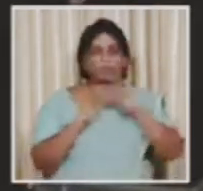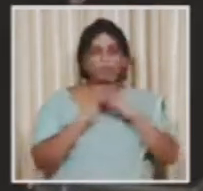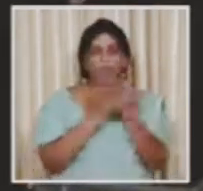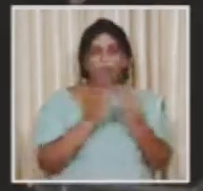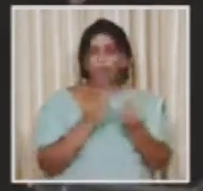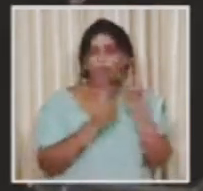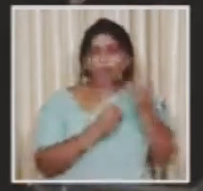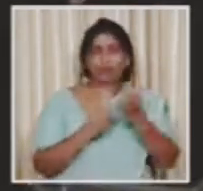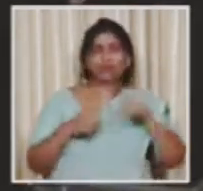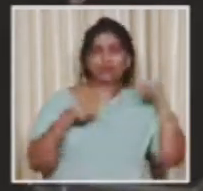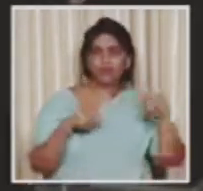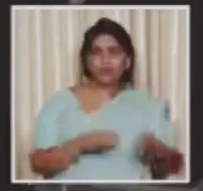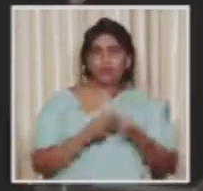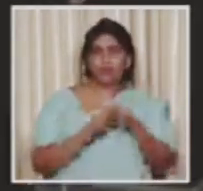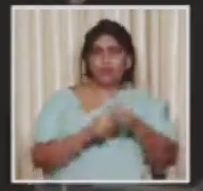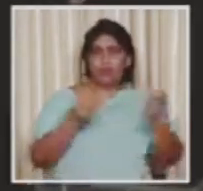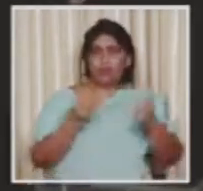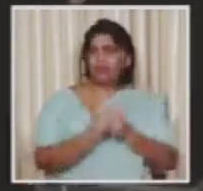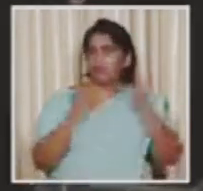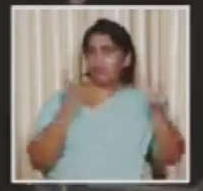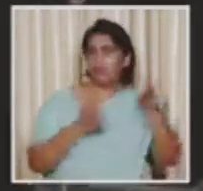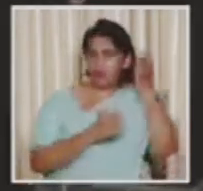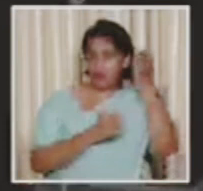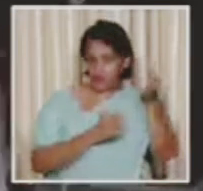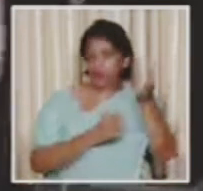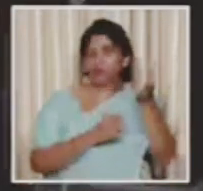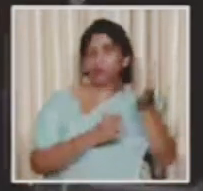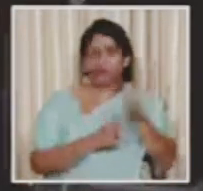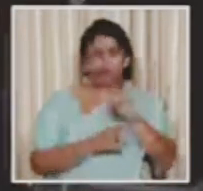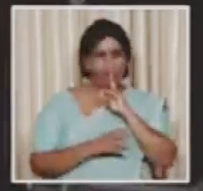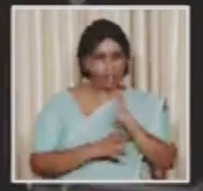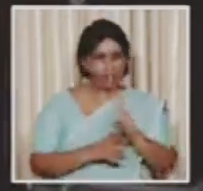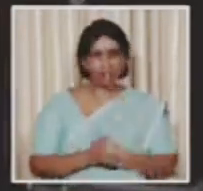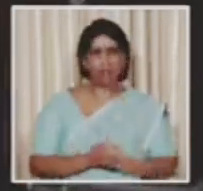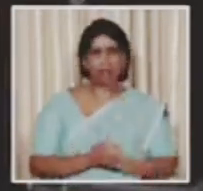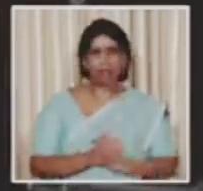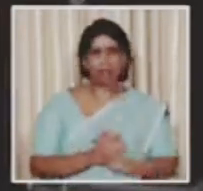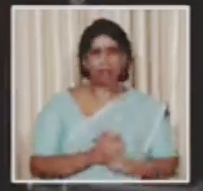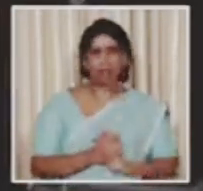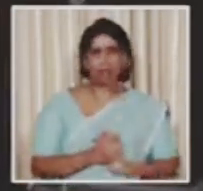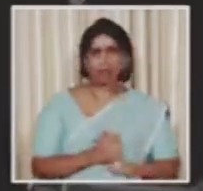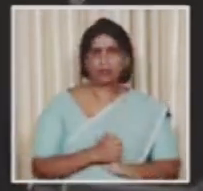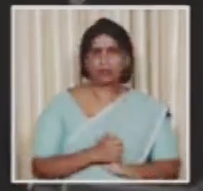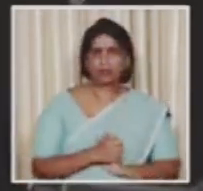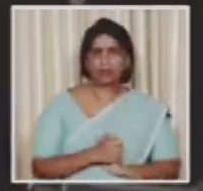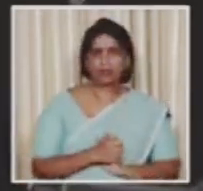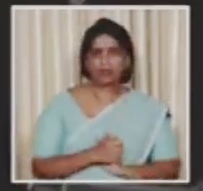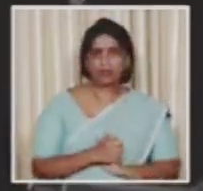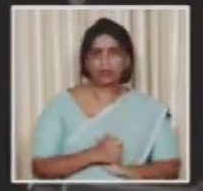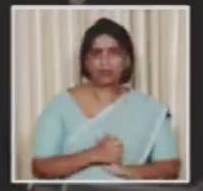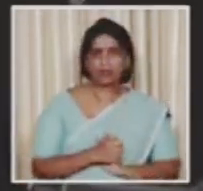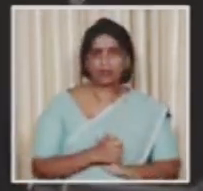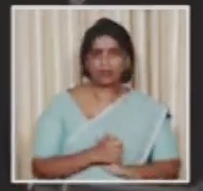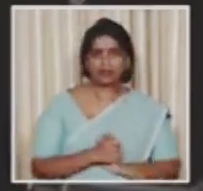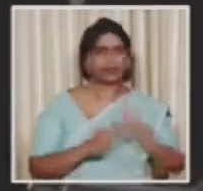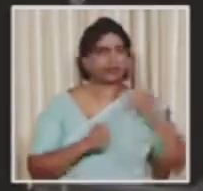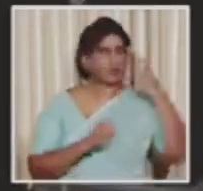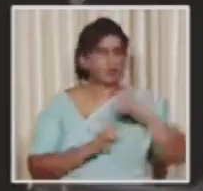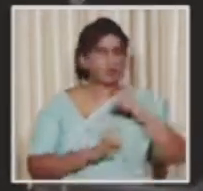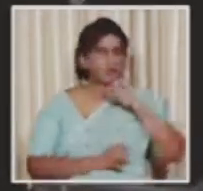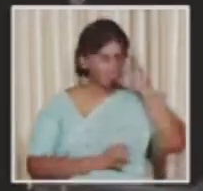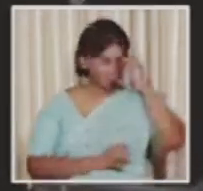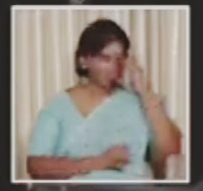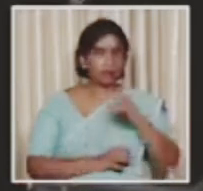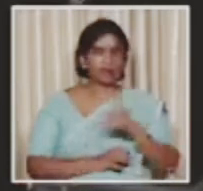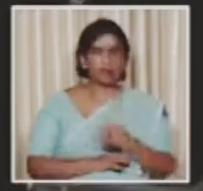ජාතිවාදියා. මේ වවාගෙන කන්නේ මේ අය. මේ අය තමයි මේ කියන්නේ. ගරු මහත්මයා ප්‍රශ්නෙට උත්තර දෙන්න. ගරු නියෝජ්‍ය කතානායකතුමනි,